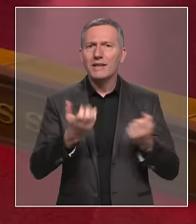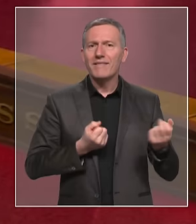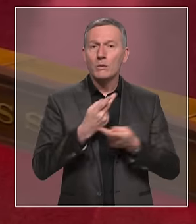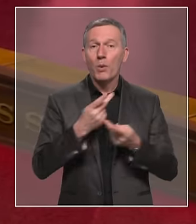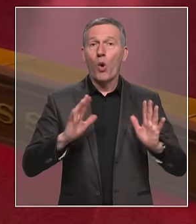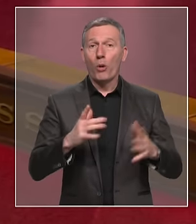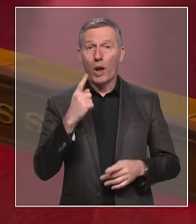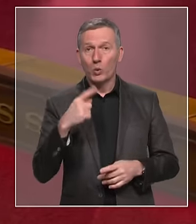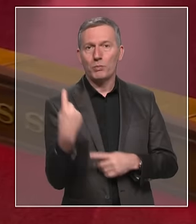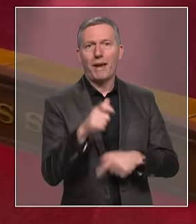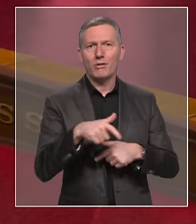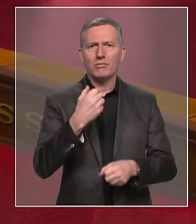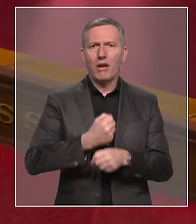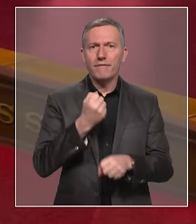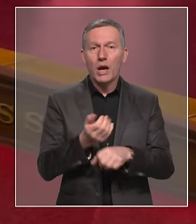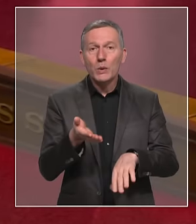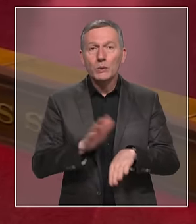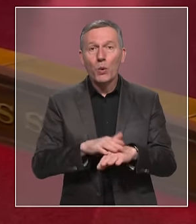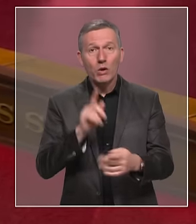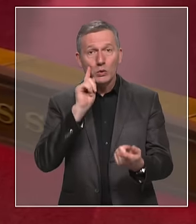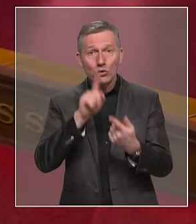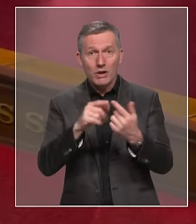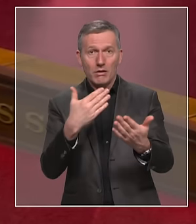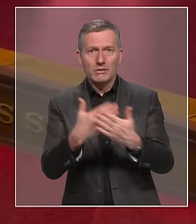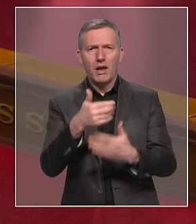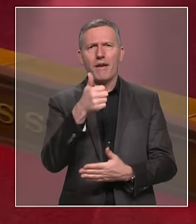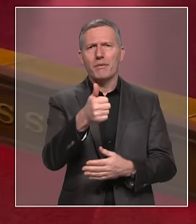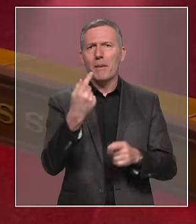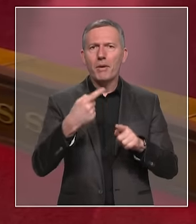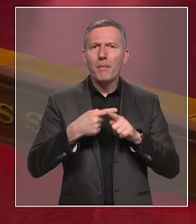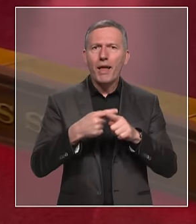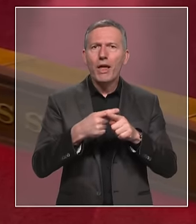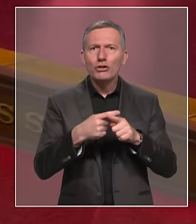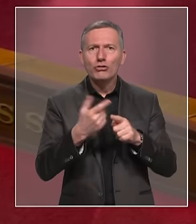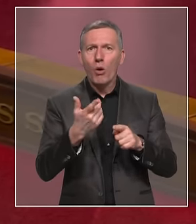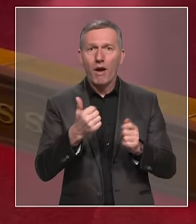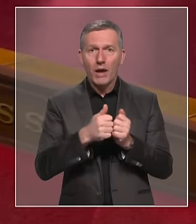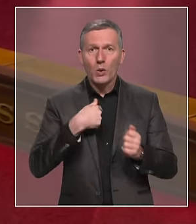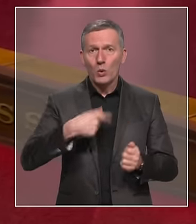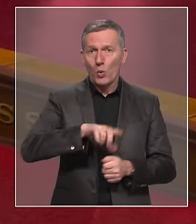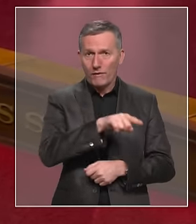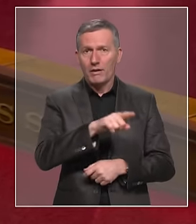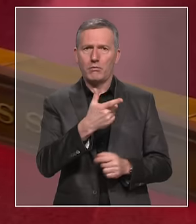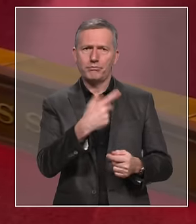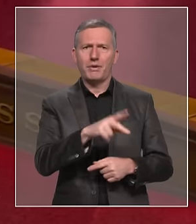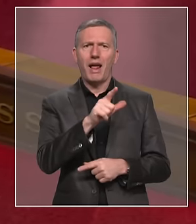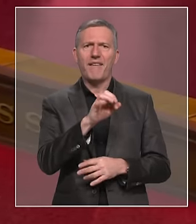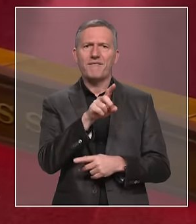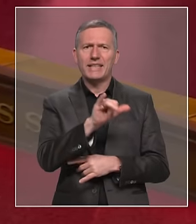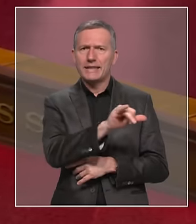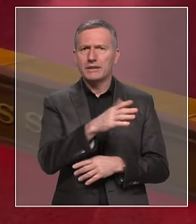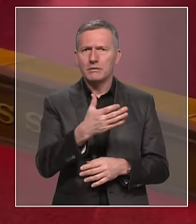des Français. La réalité, c'est que sur ce sujet-là, vous partagez une ligne politique avec la France insoumise et Jean-Luc Mélenchon, qui